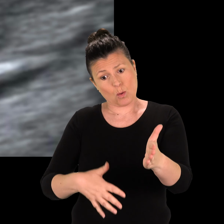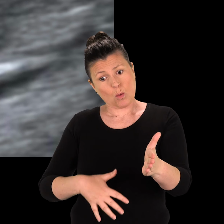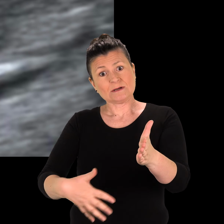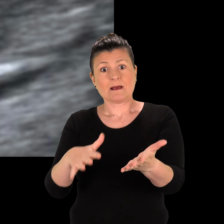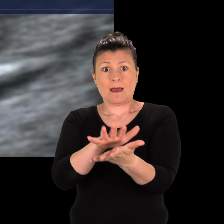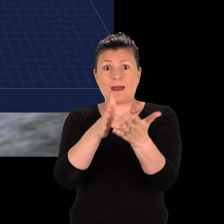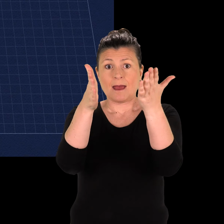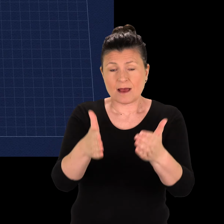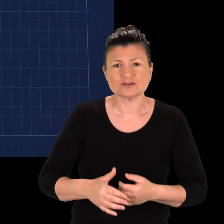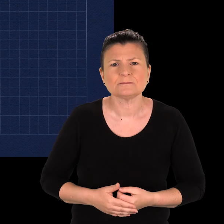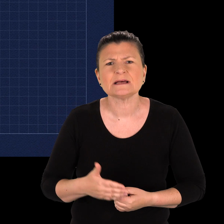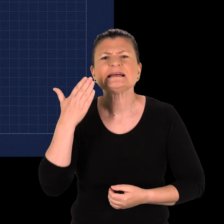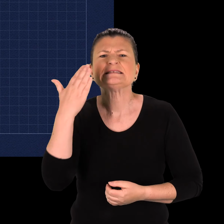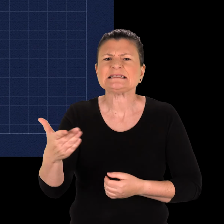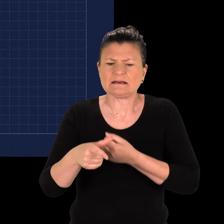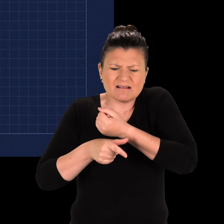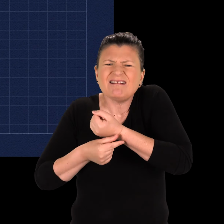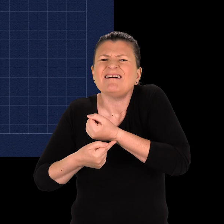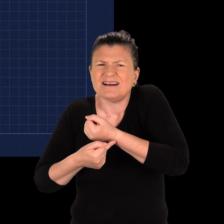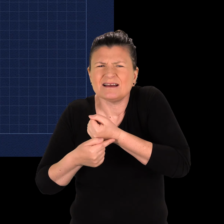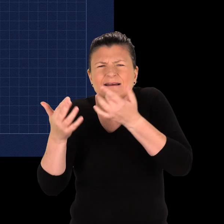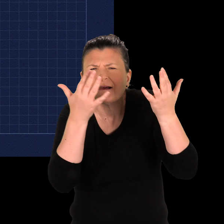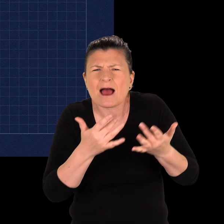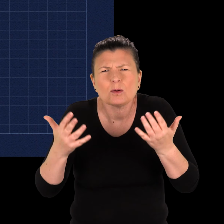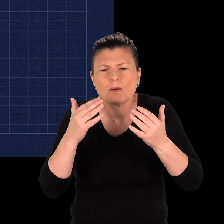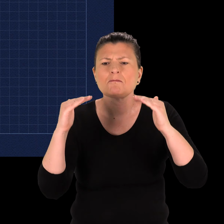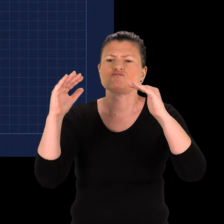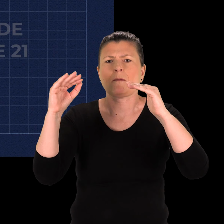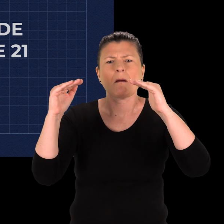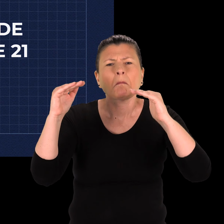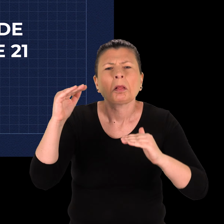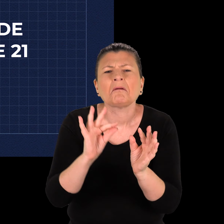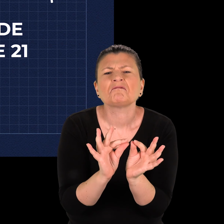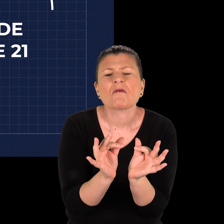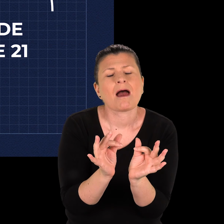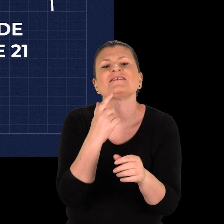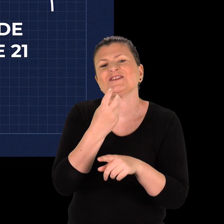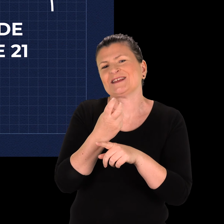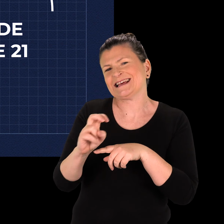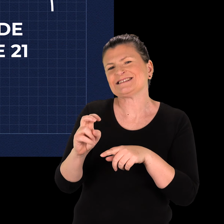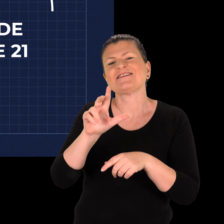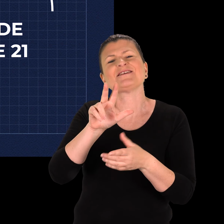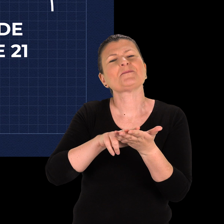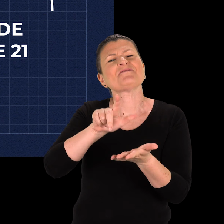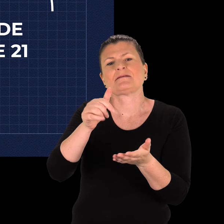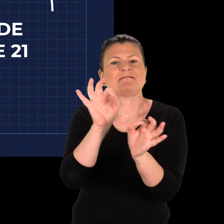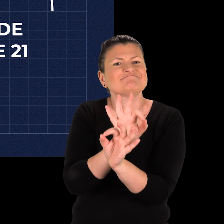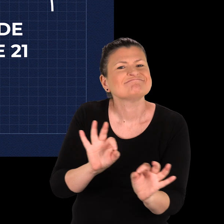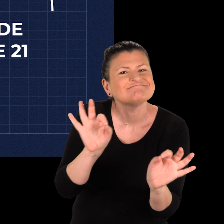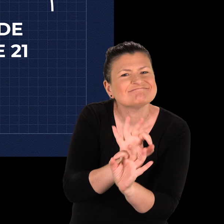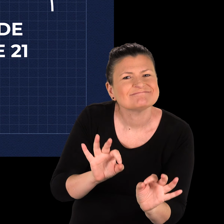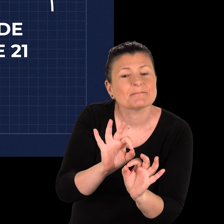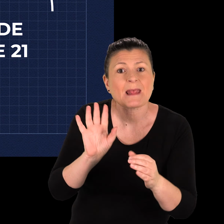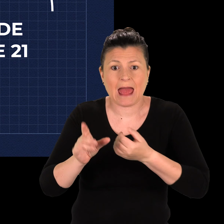grossesse. Si la clarté nucale de votre bébé est plus fine que la valeur habituelle, le risque de trisomie 21 sera moindre. A